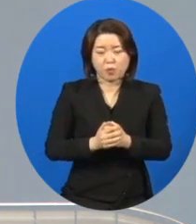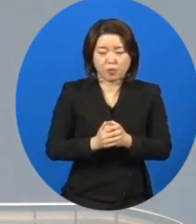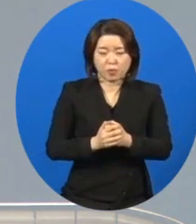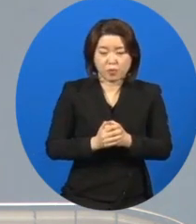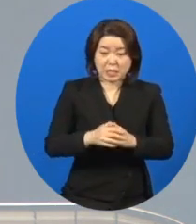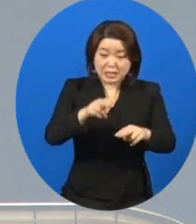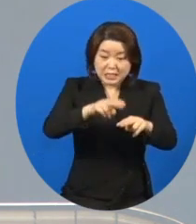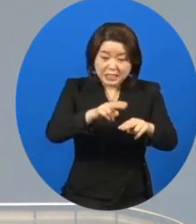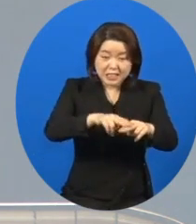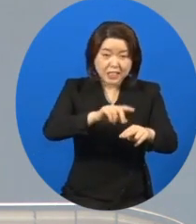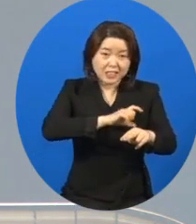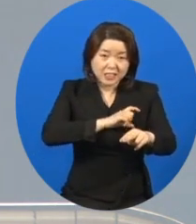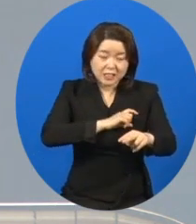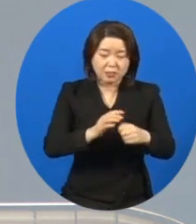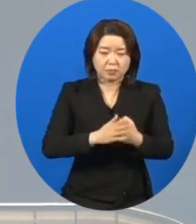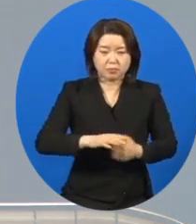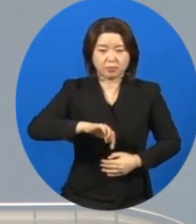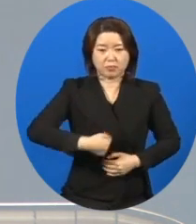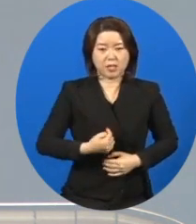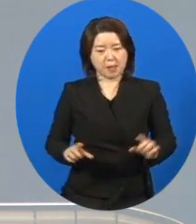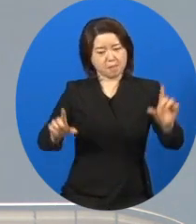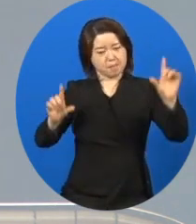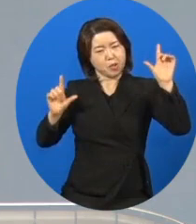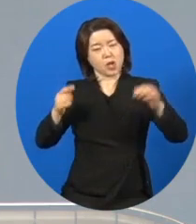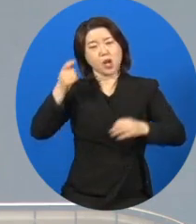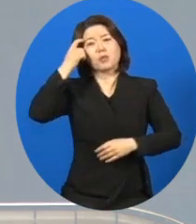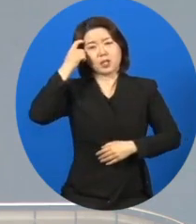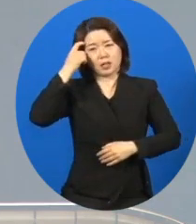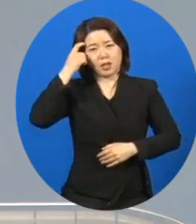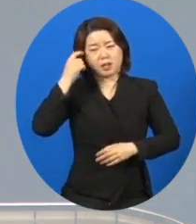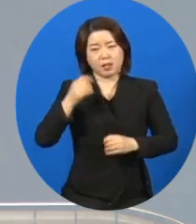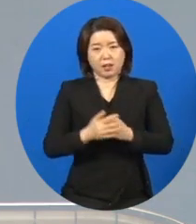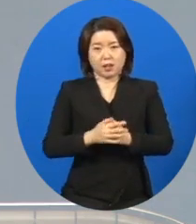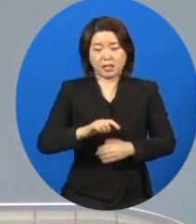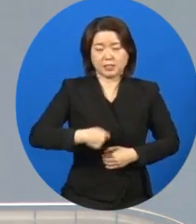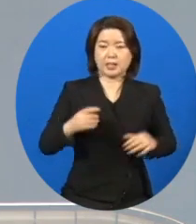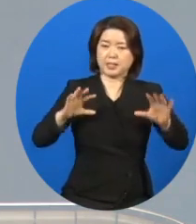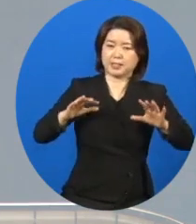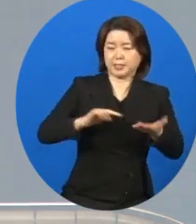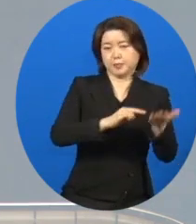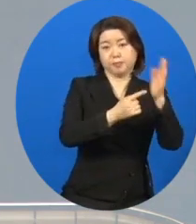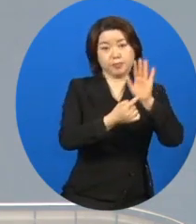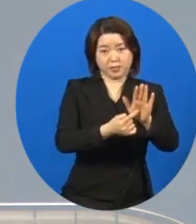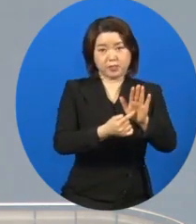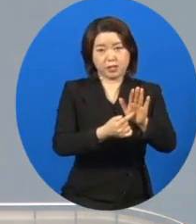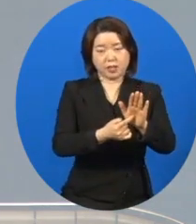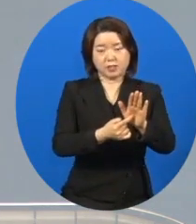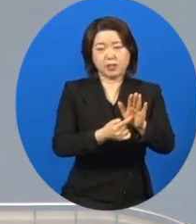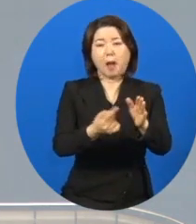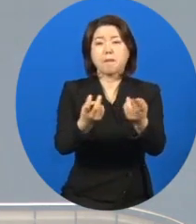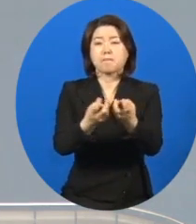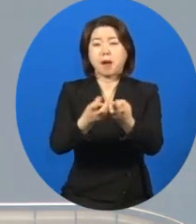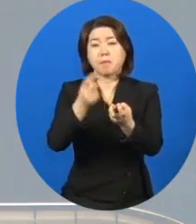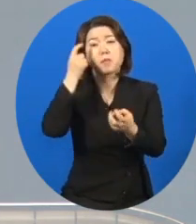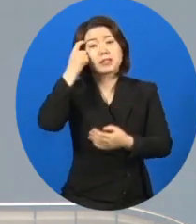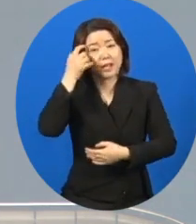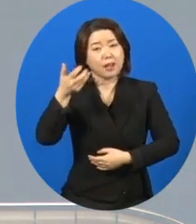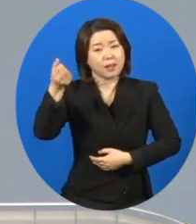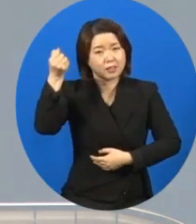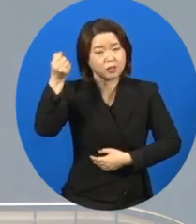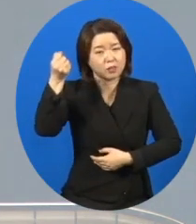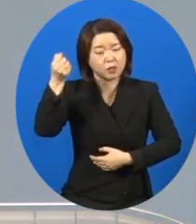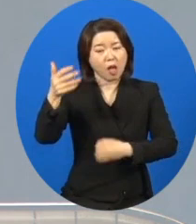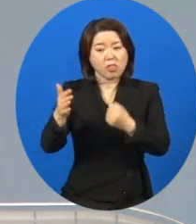직분을 자기 명예라고 생각하니까, 자기를 자랑하고 드러내는 방편으로 생각하니까